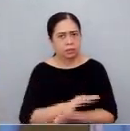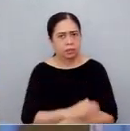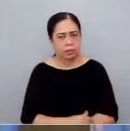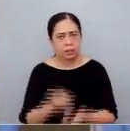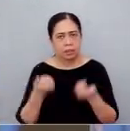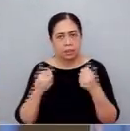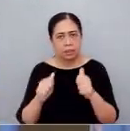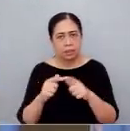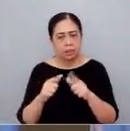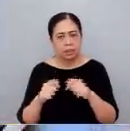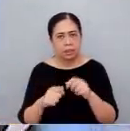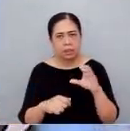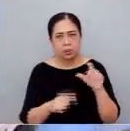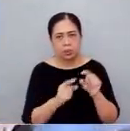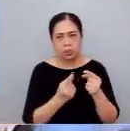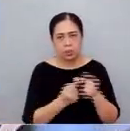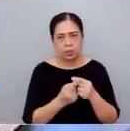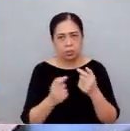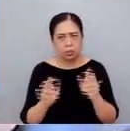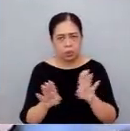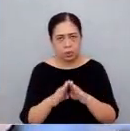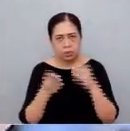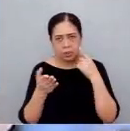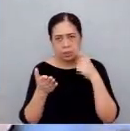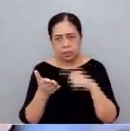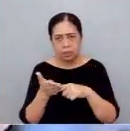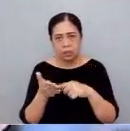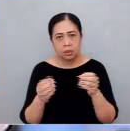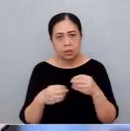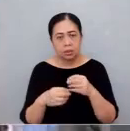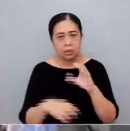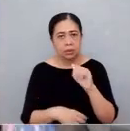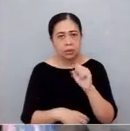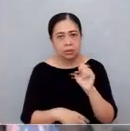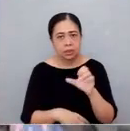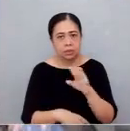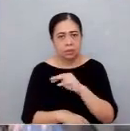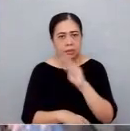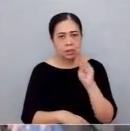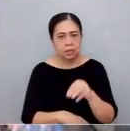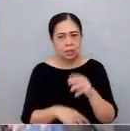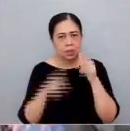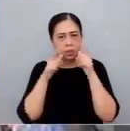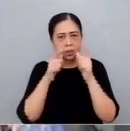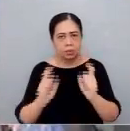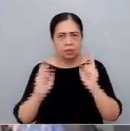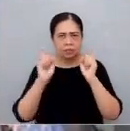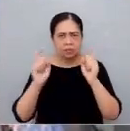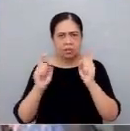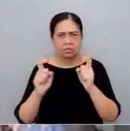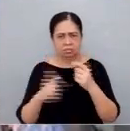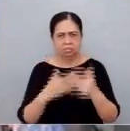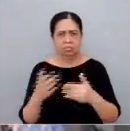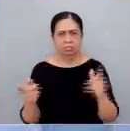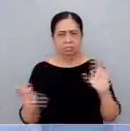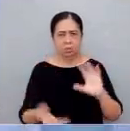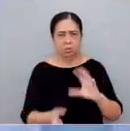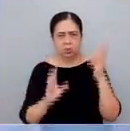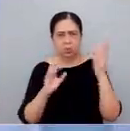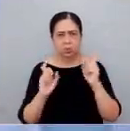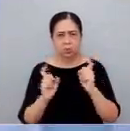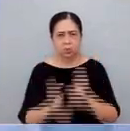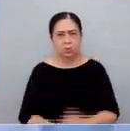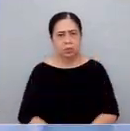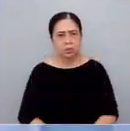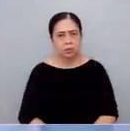raw ng kanyang kampo na pabuksan muli sa prosecutor's office ang kaso sa Manila. Tila naging mabilisan daw ang mga nangyari. He tried